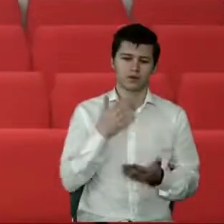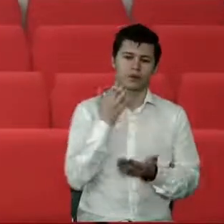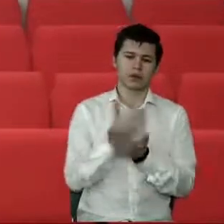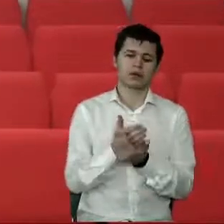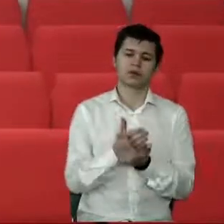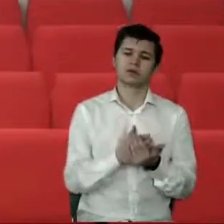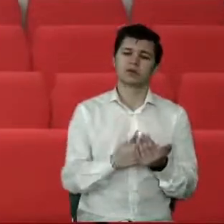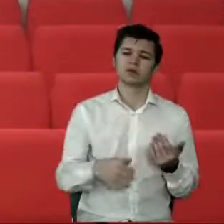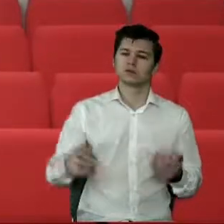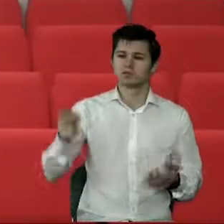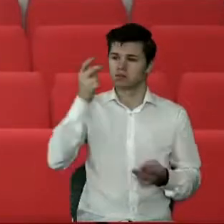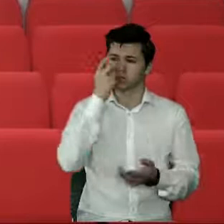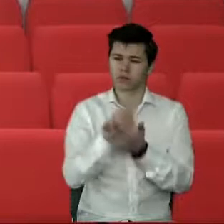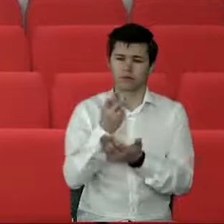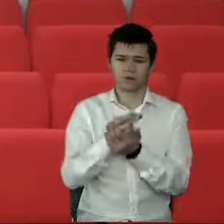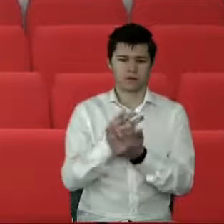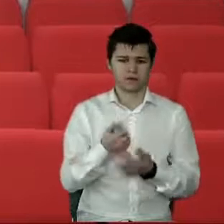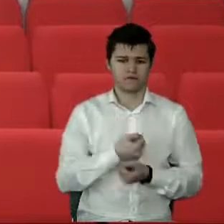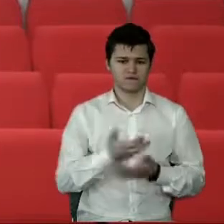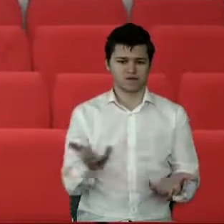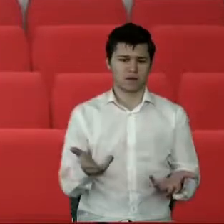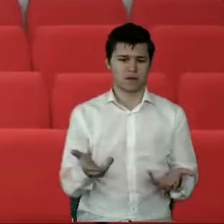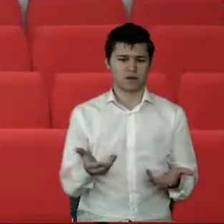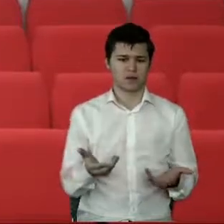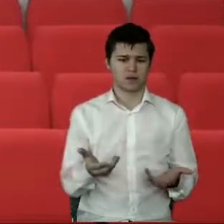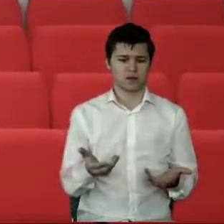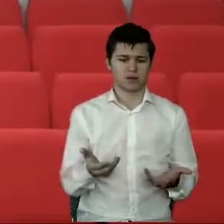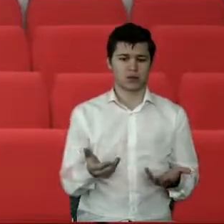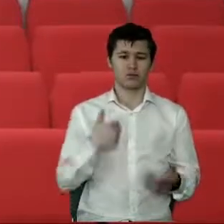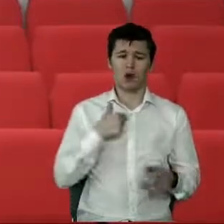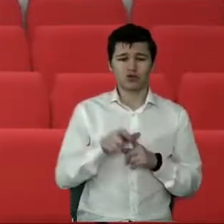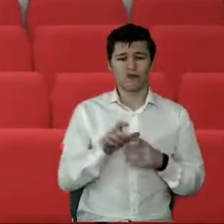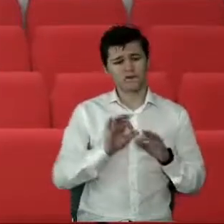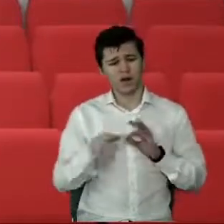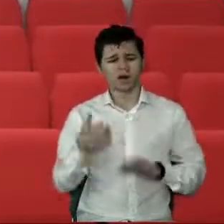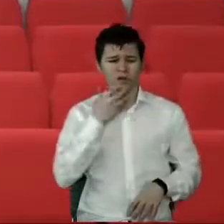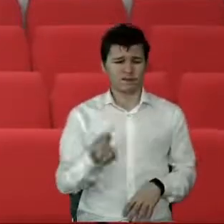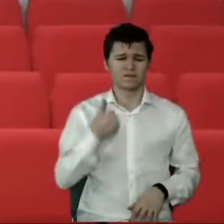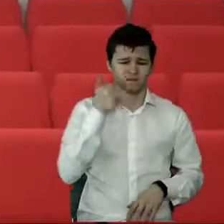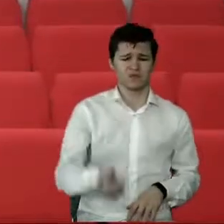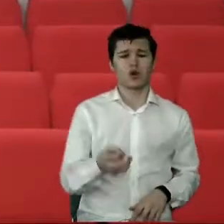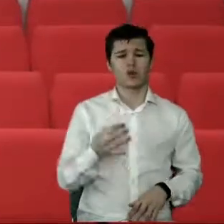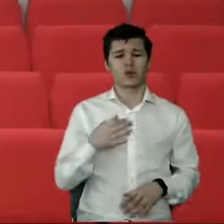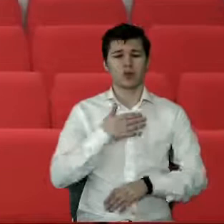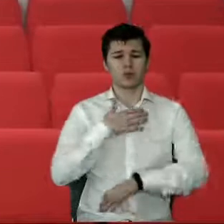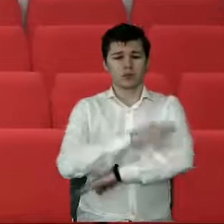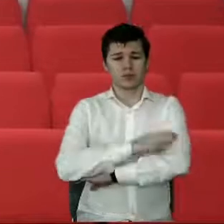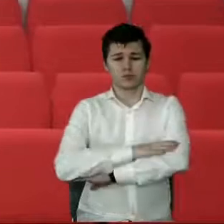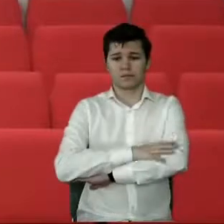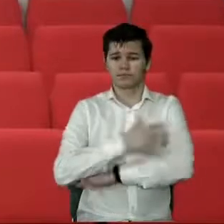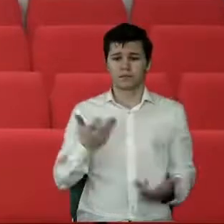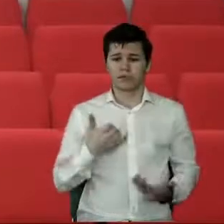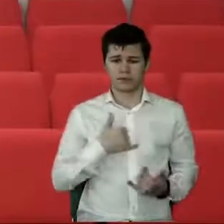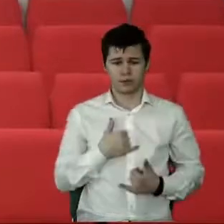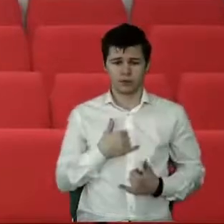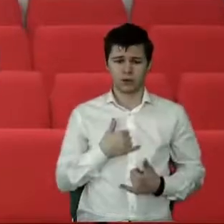наша какая-то благотворительность, не то, сколько мы уделяем каких-то сил для других людей, но то, как мы лично поступаем, то, как мы ведем себя в